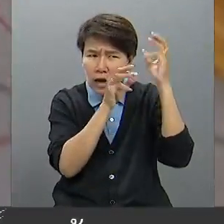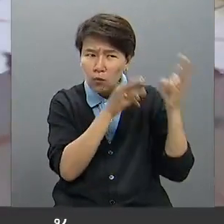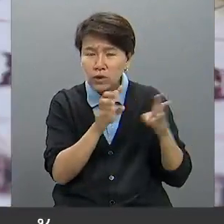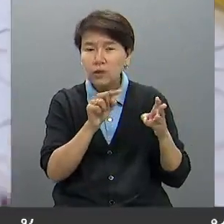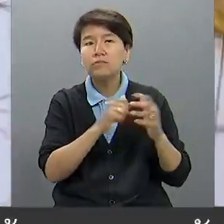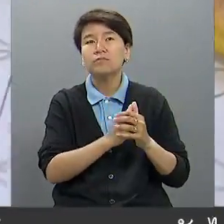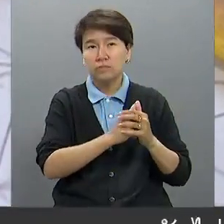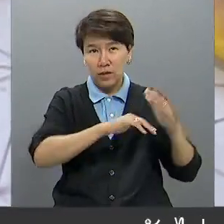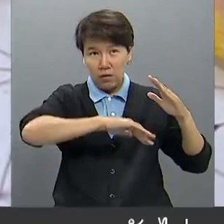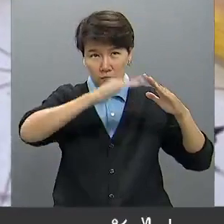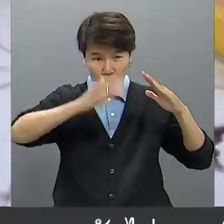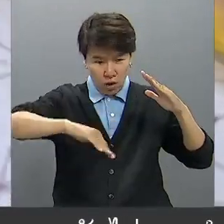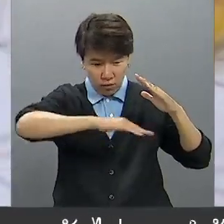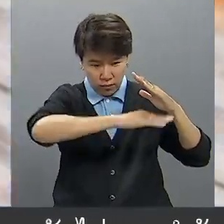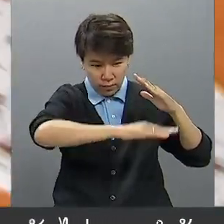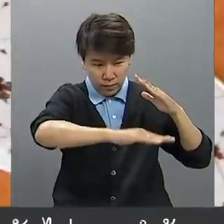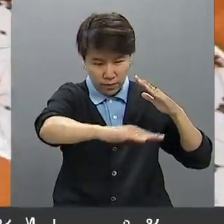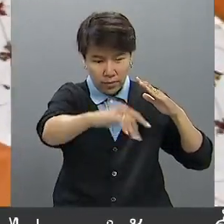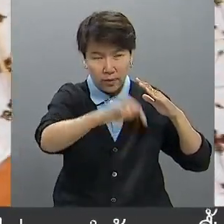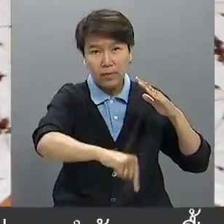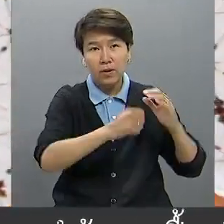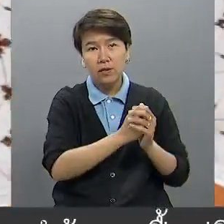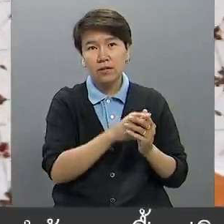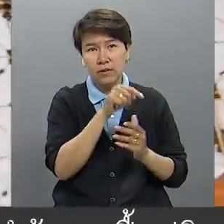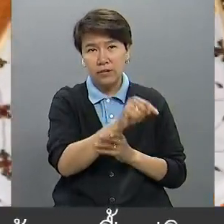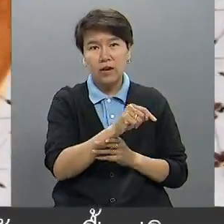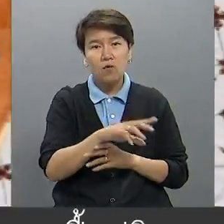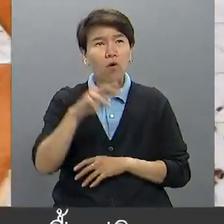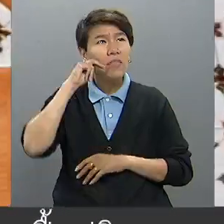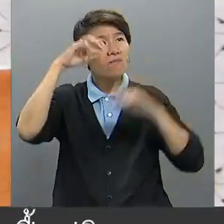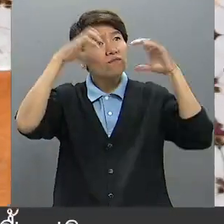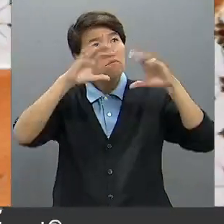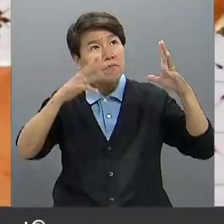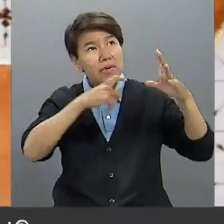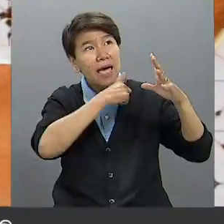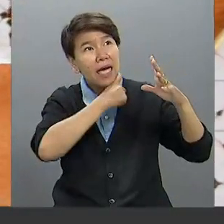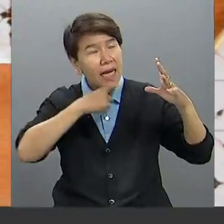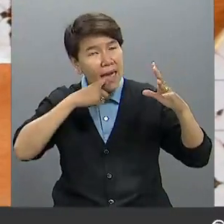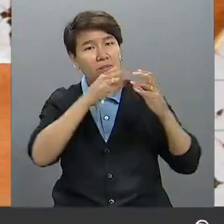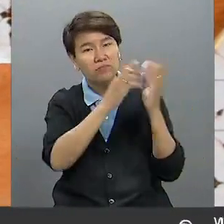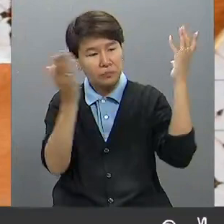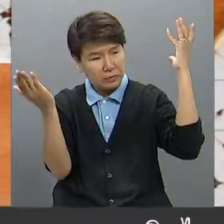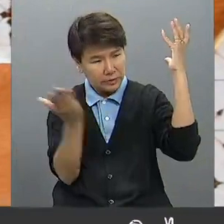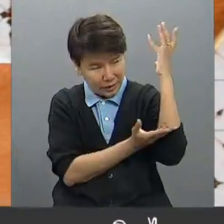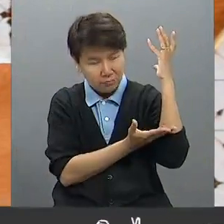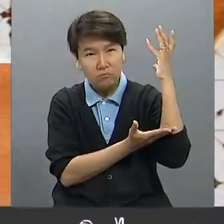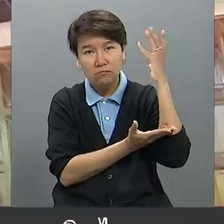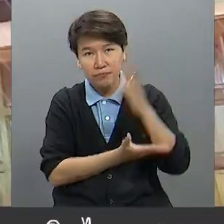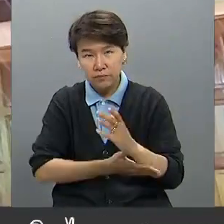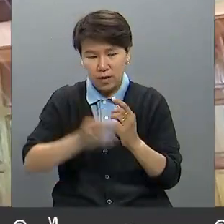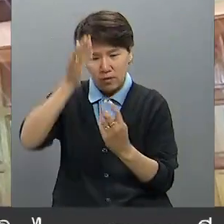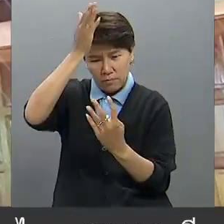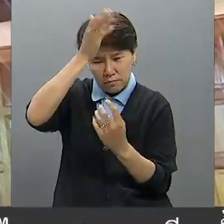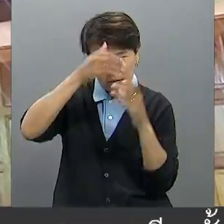ดช่วงหน้าแล้งเพราะไม้จะขายน้ำจะเหนียวมากแล้วก็มอดไม่กินแล้วก็ต้องตัดมาพาเป็นซี่ๆนะครับแล้ว